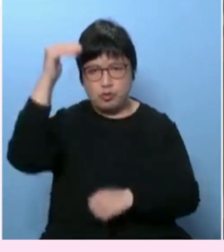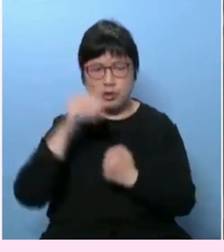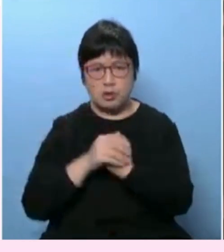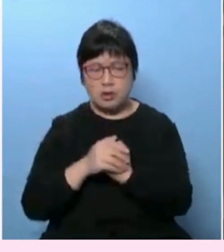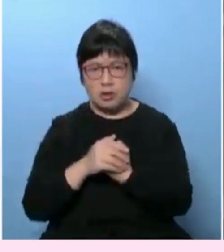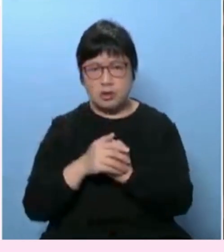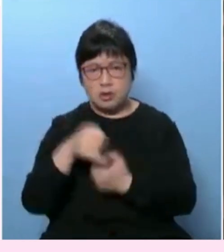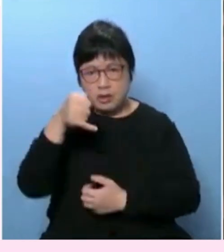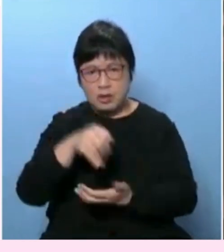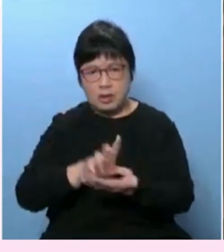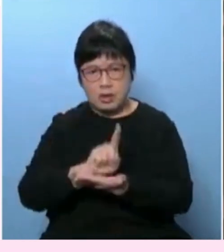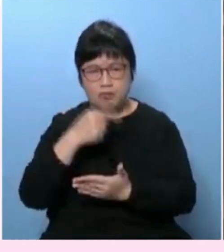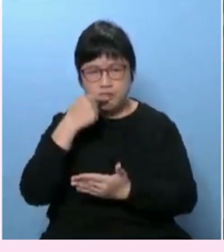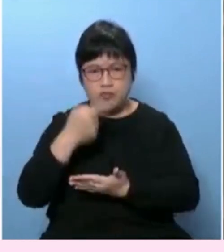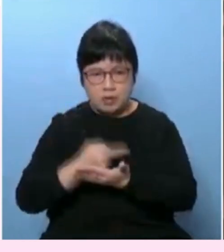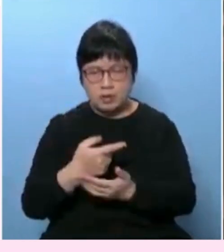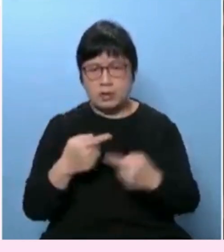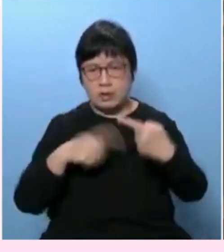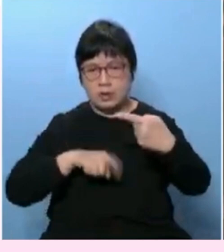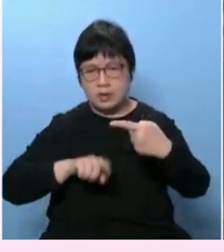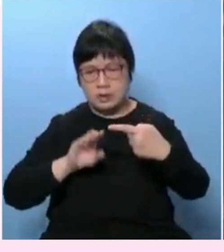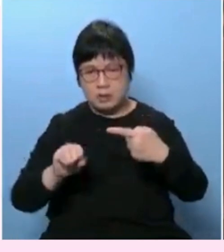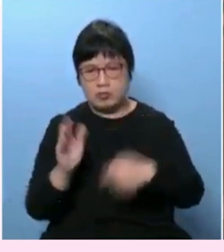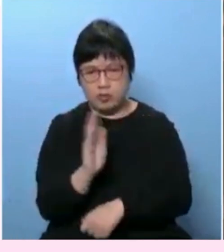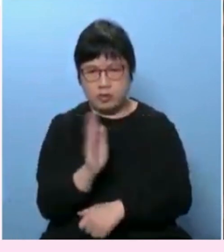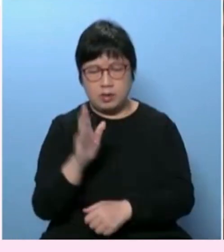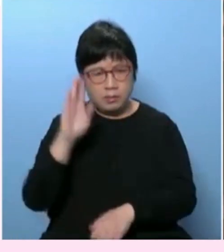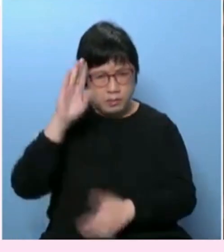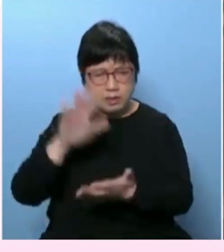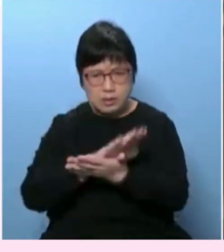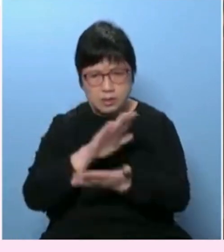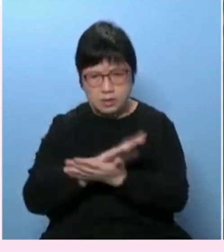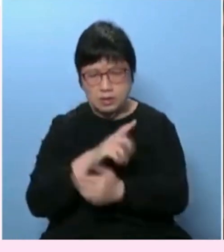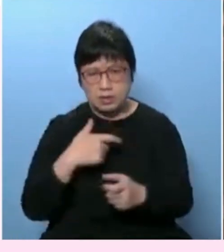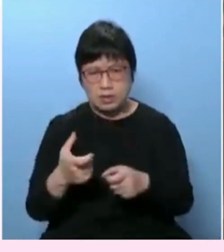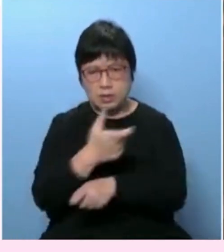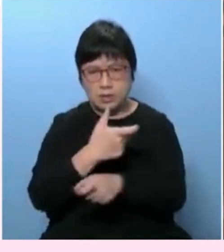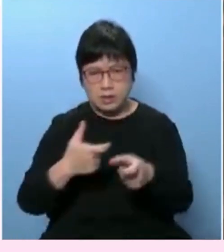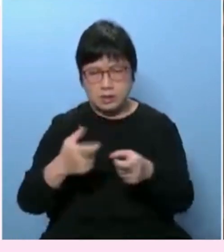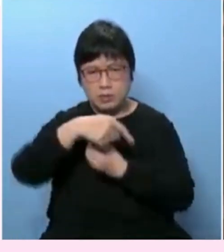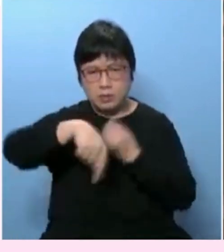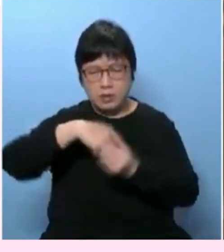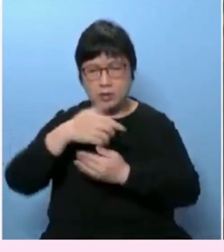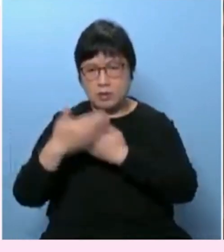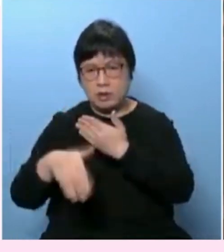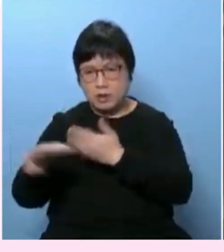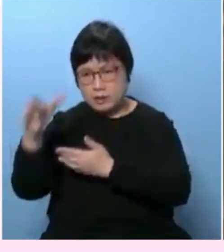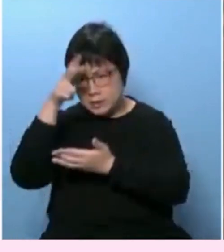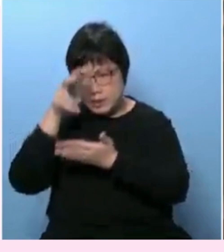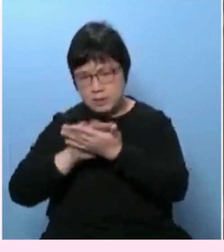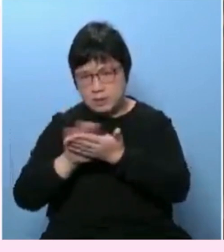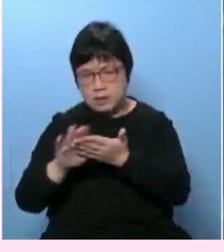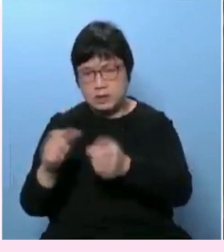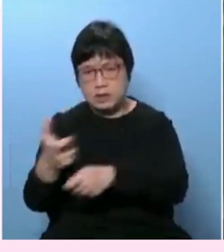年的赤字也都高達約1000億元。在未來幾年，我們預計經濟環境和外圍的政治經濟格